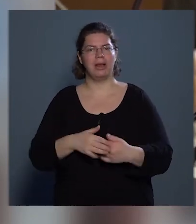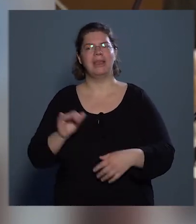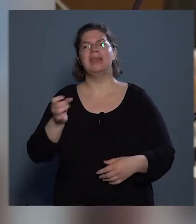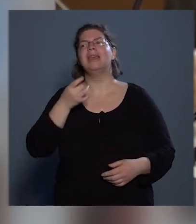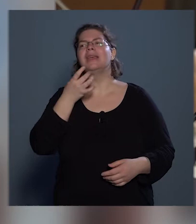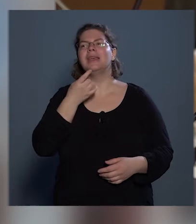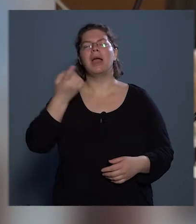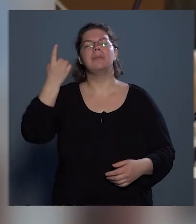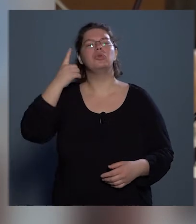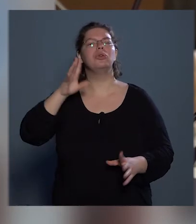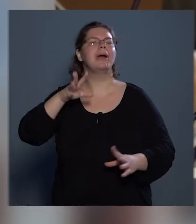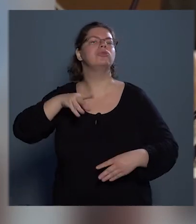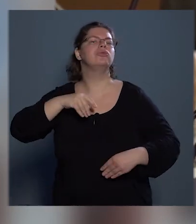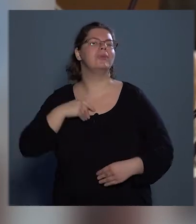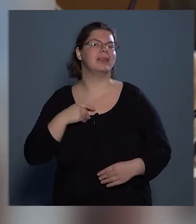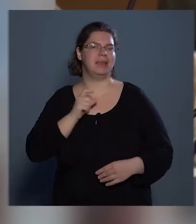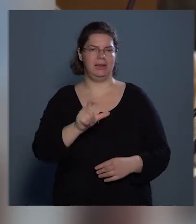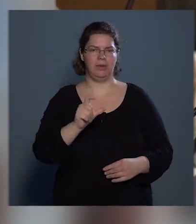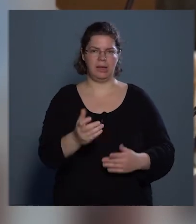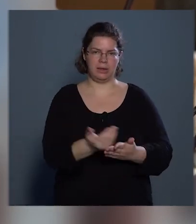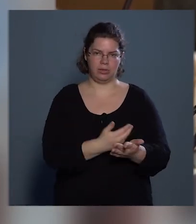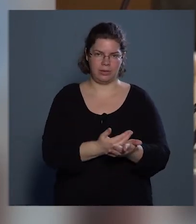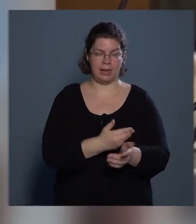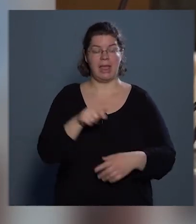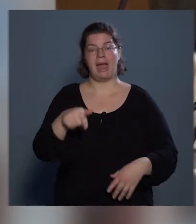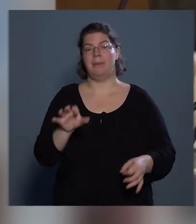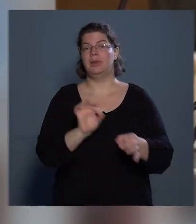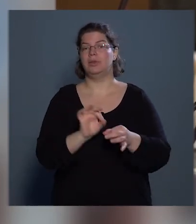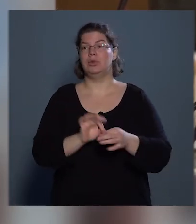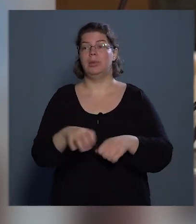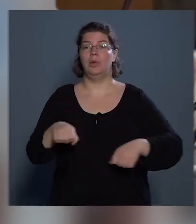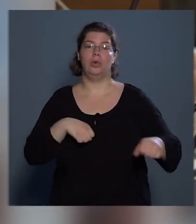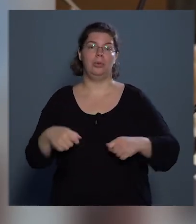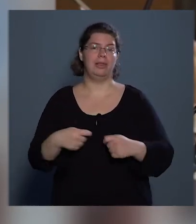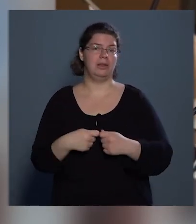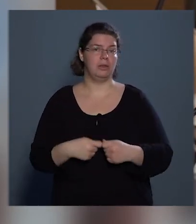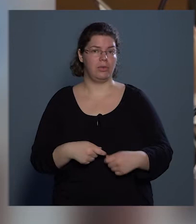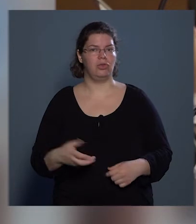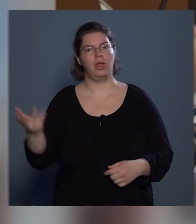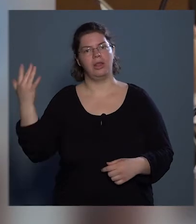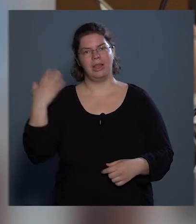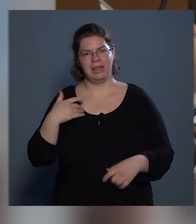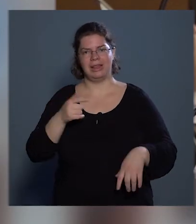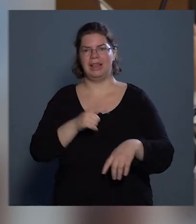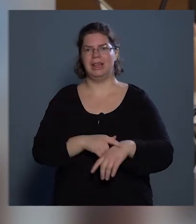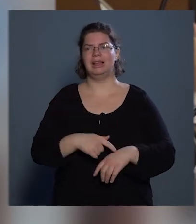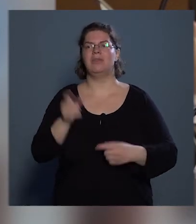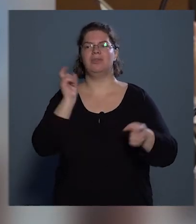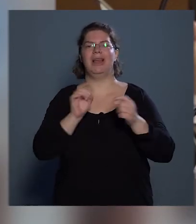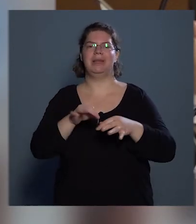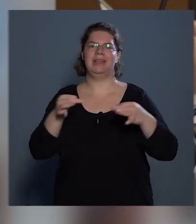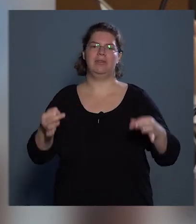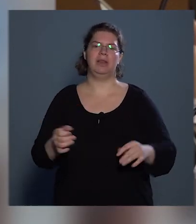veszi kifejezést használják. Ebben az ügyben az önkormányzati szövetségek annak idején véleménynyilvánítás céljából nem voltak